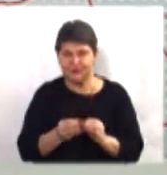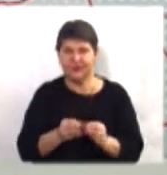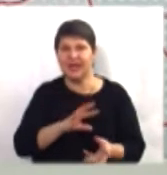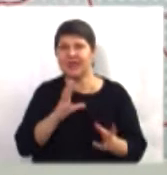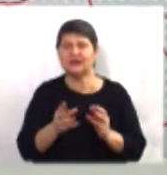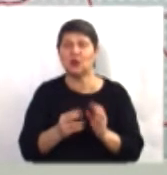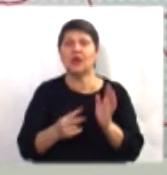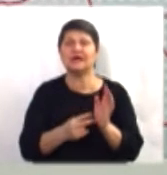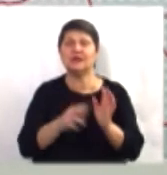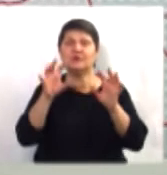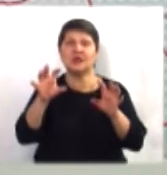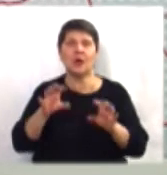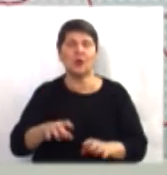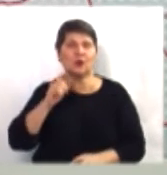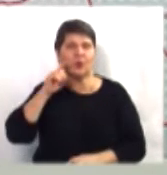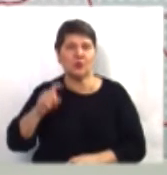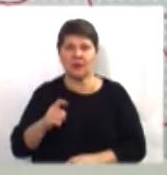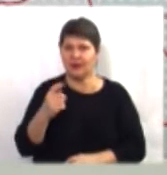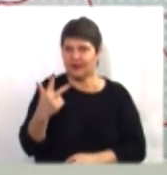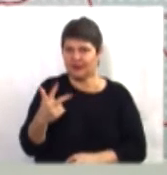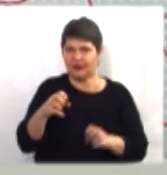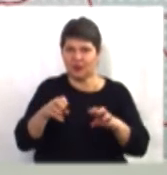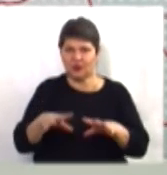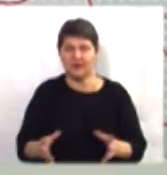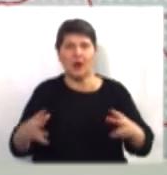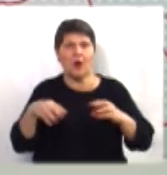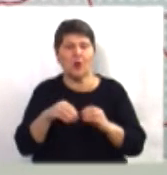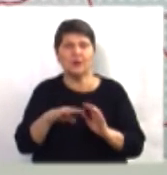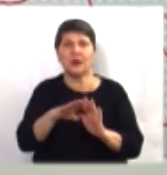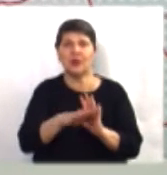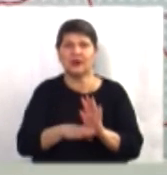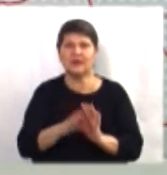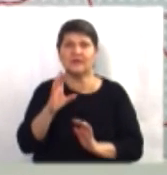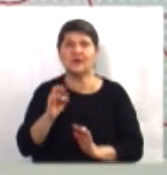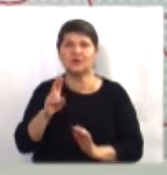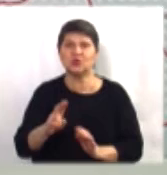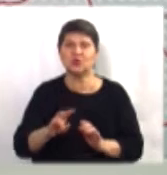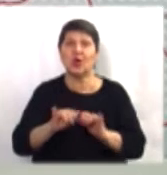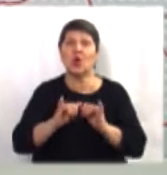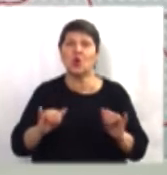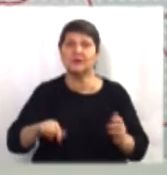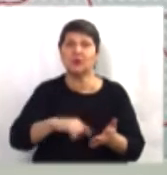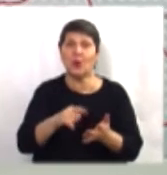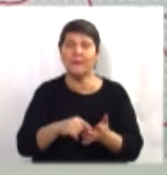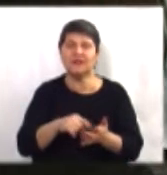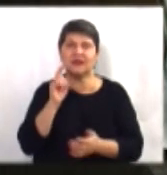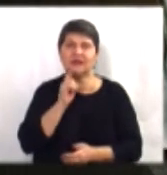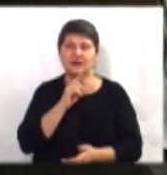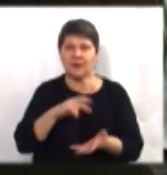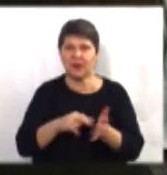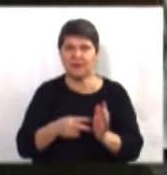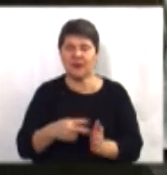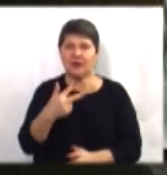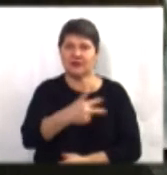всього 7 законів України, 3 постанови і комплексна програма соціального розвитку міста Вінниці передбачає